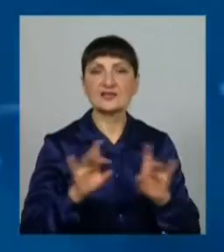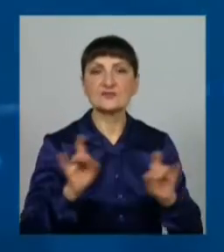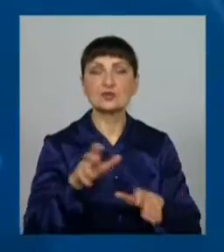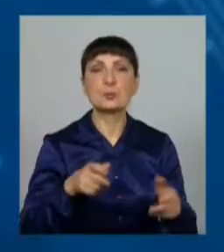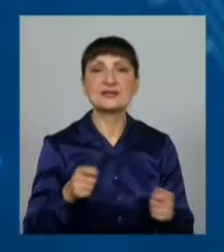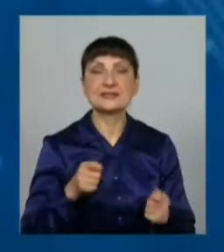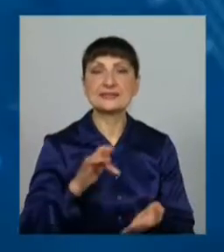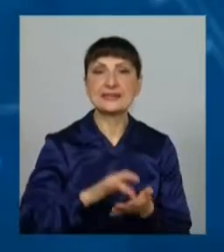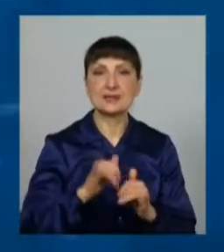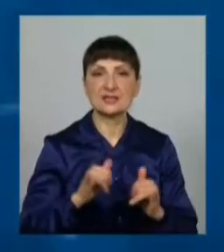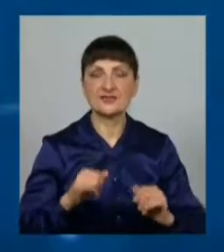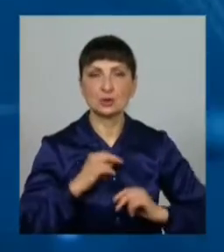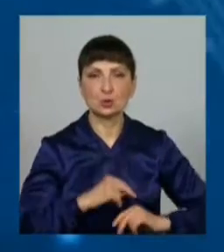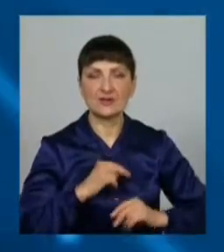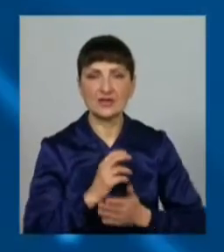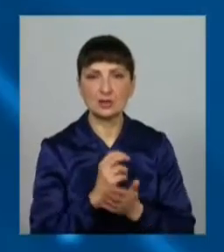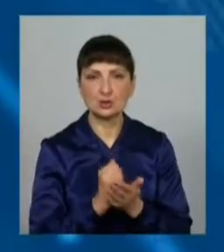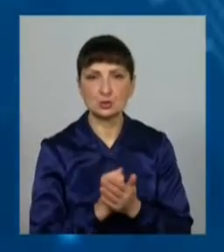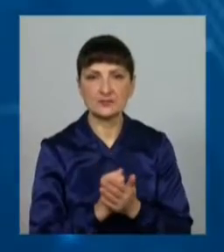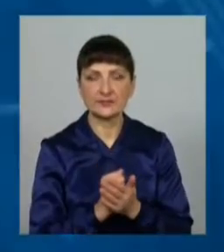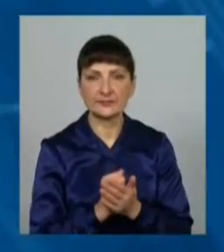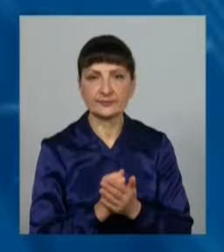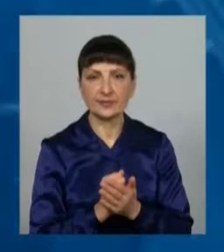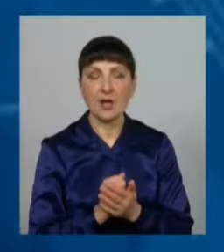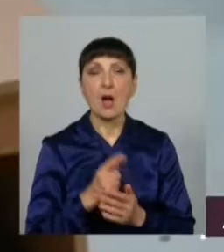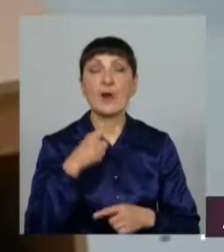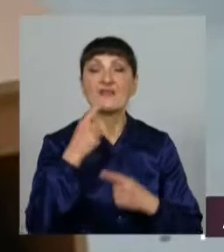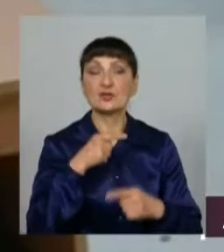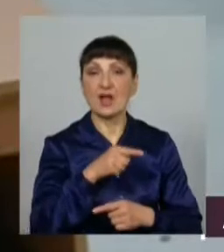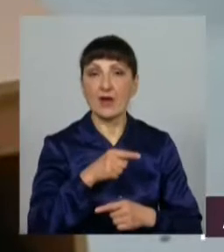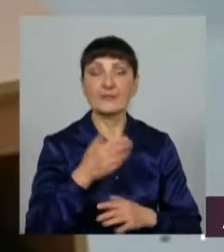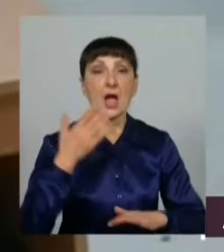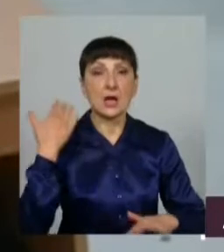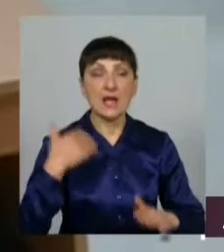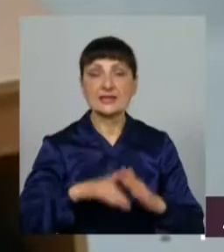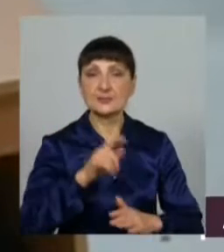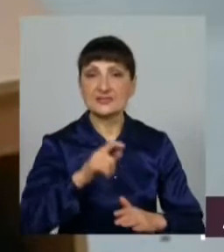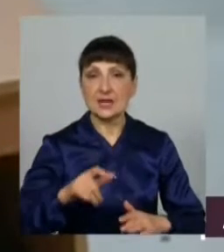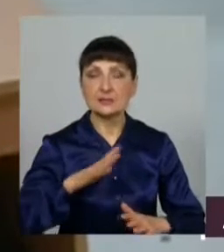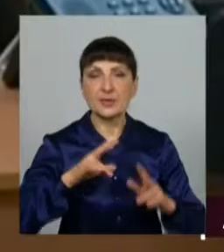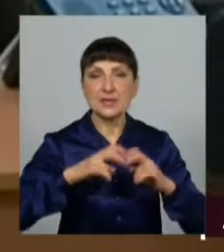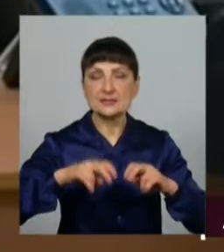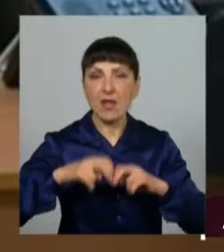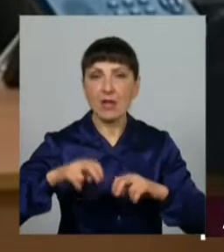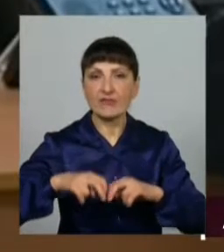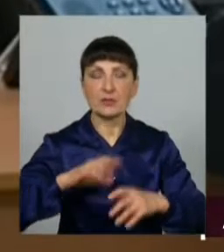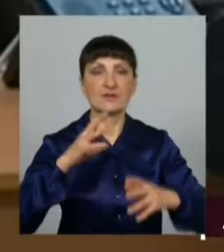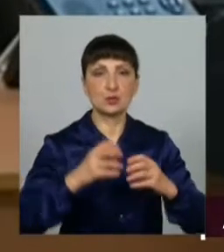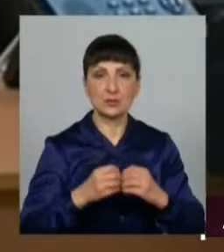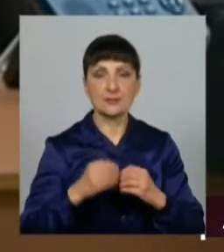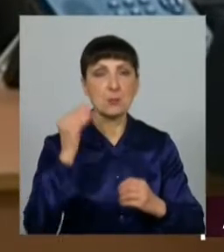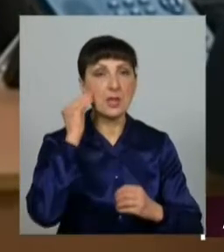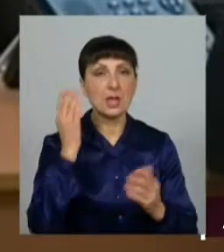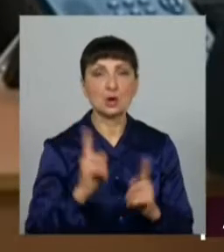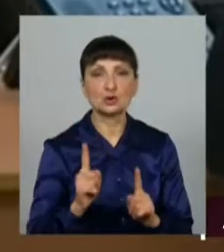президент Центра развития трудовых ресурсов Даулет Аргандыков. По его словам, ранее специалисты провели исследование. В результате пришли к